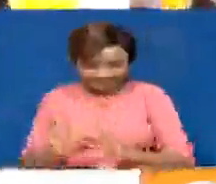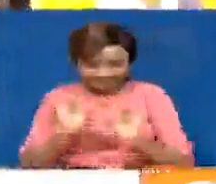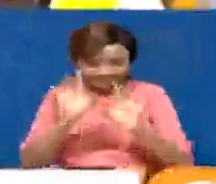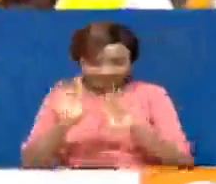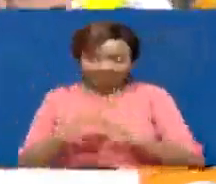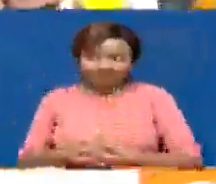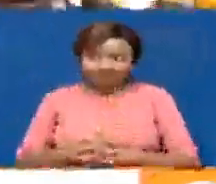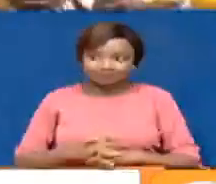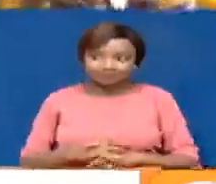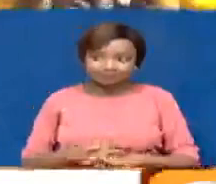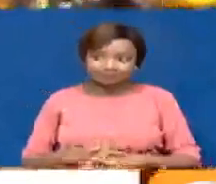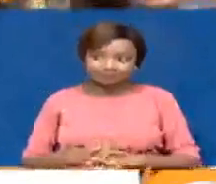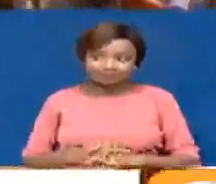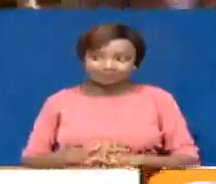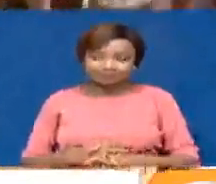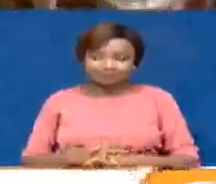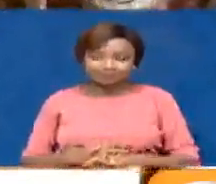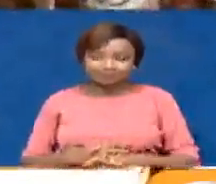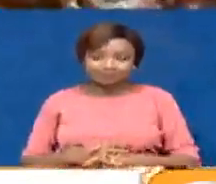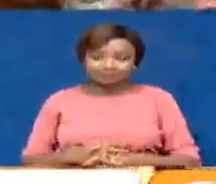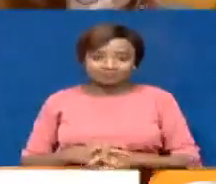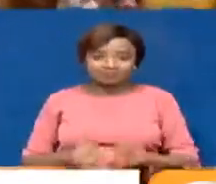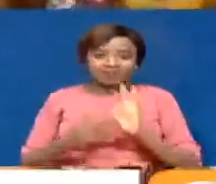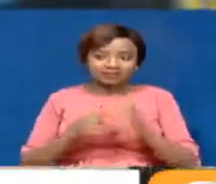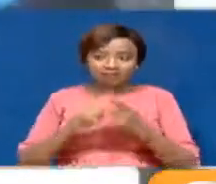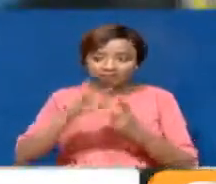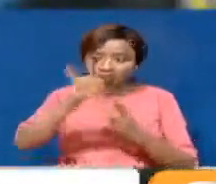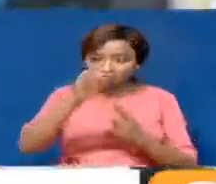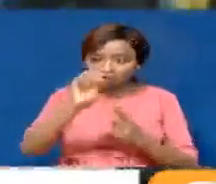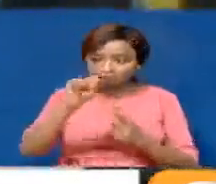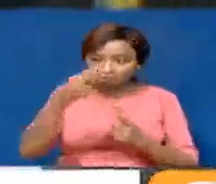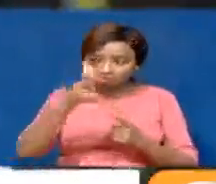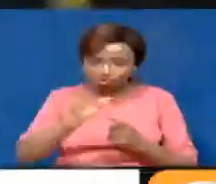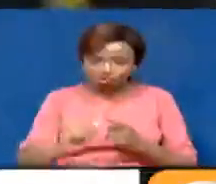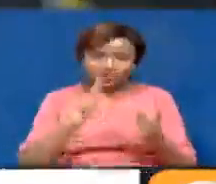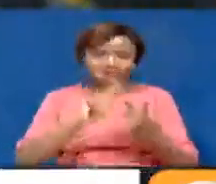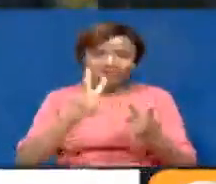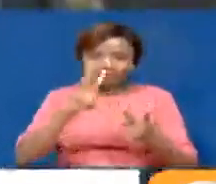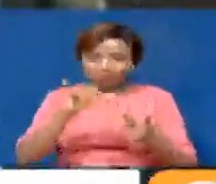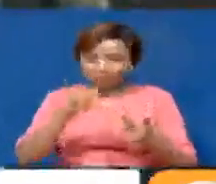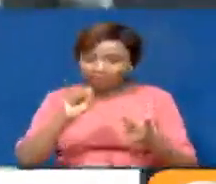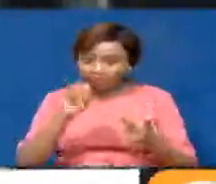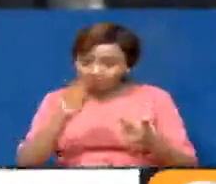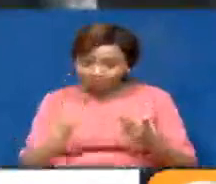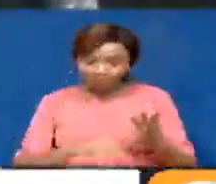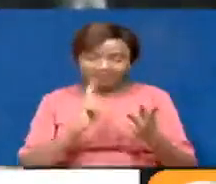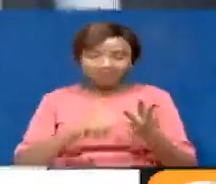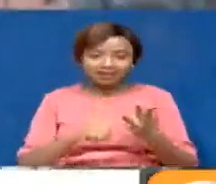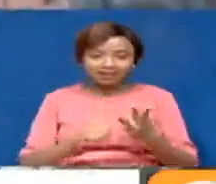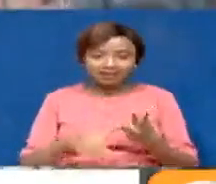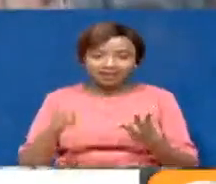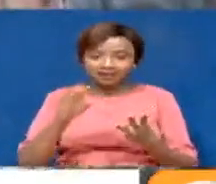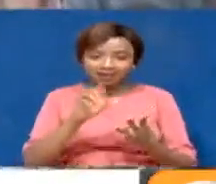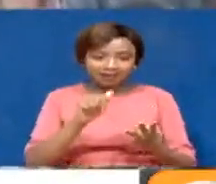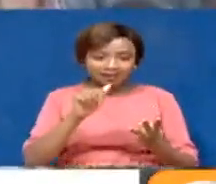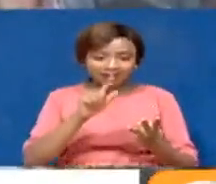UDA. Joshua Ngetich, Wilson Sang na Walter Teno wakisalia na jezi zao katika kandanda ya kurejea kwenye bunge